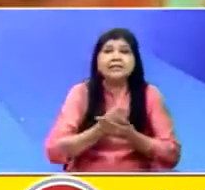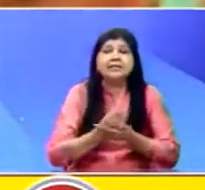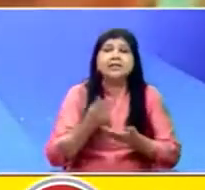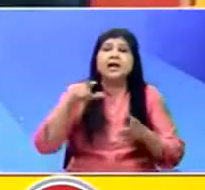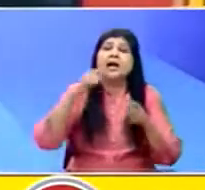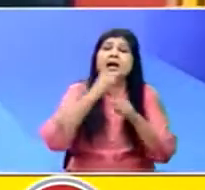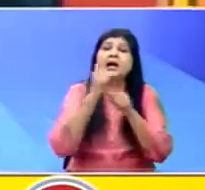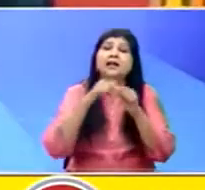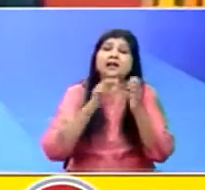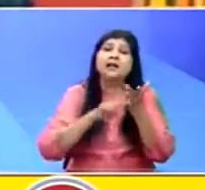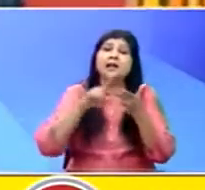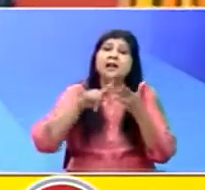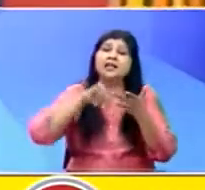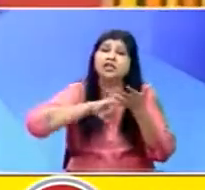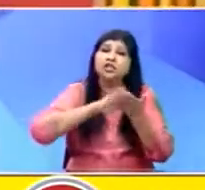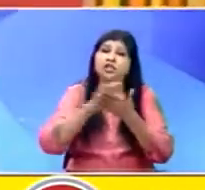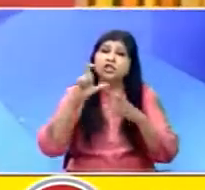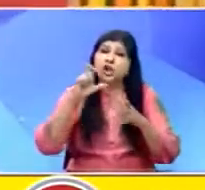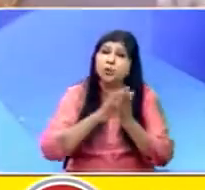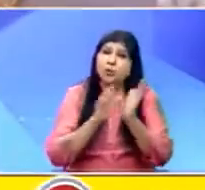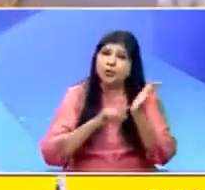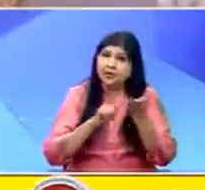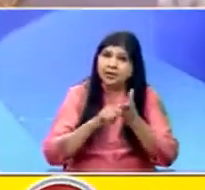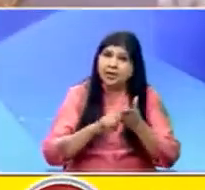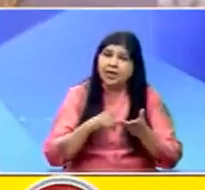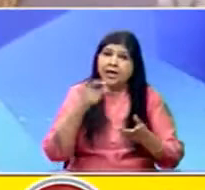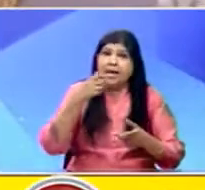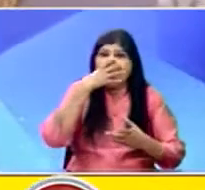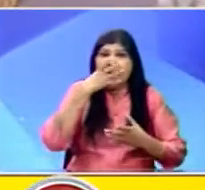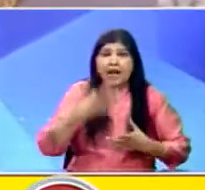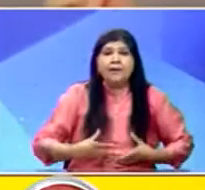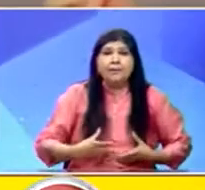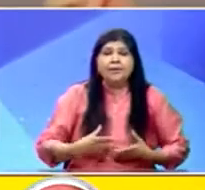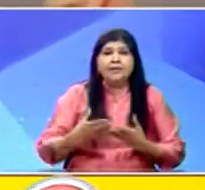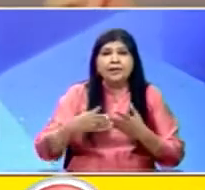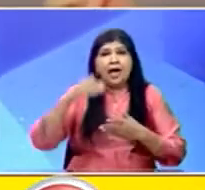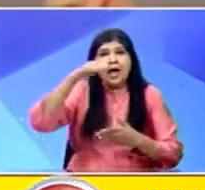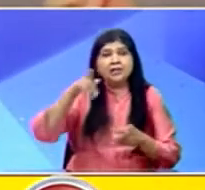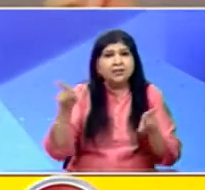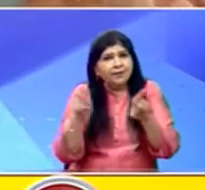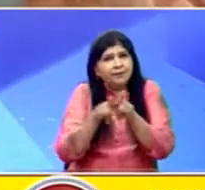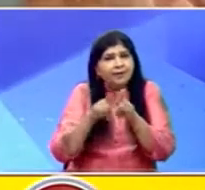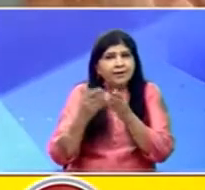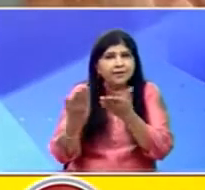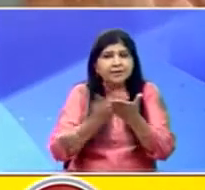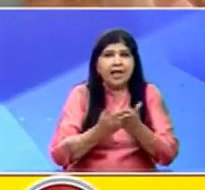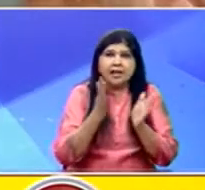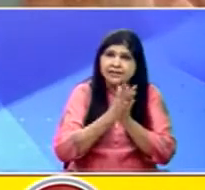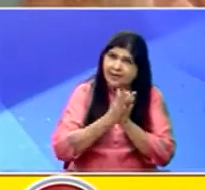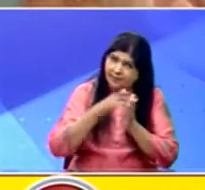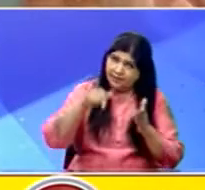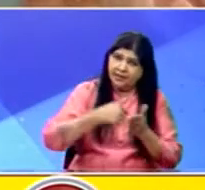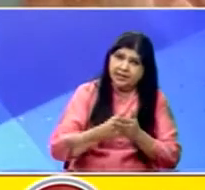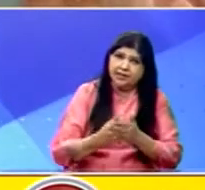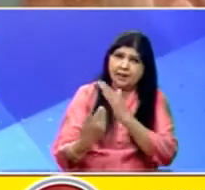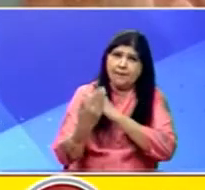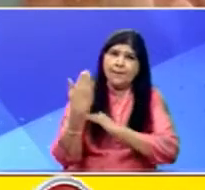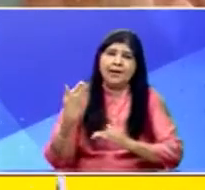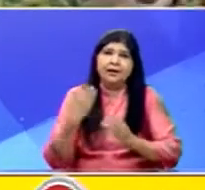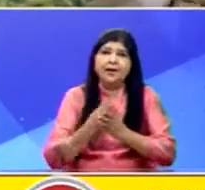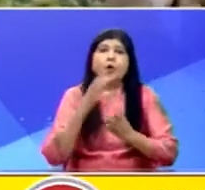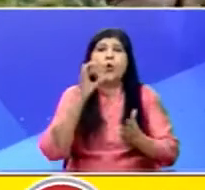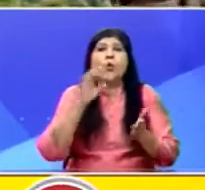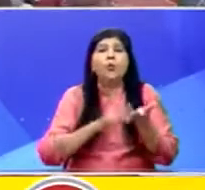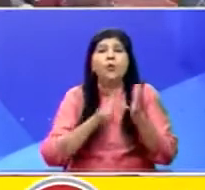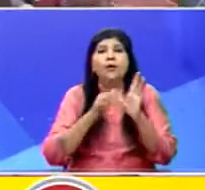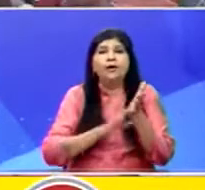चतुर्थी है। गणेश चतुर्थी यानी गणपति बप्पा के आशीर्वाद का पर्व। गणेश चतुर्थी के पहले ओणम का